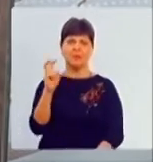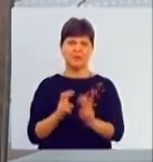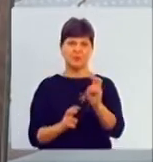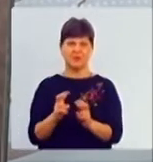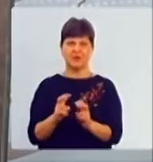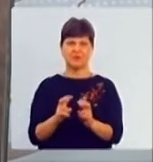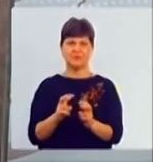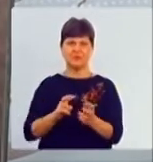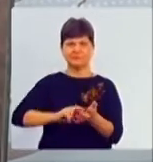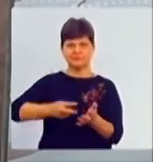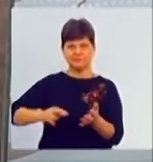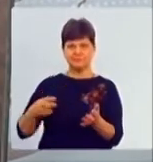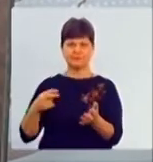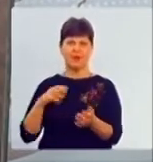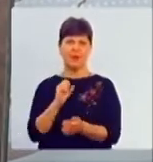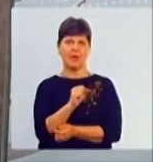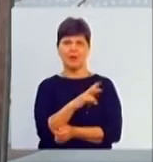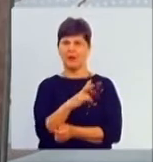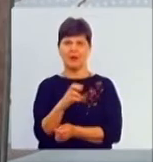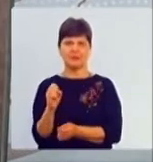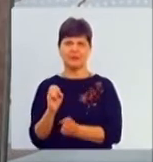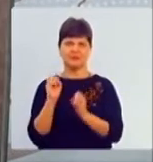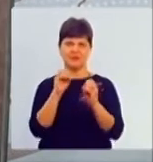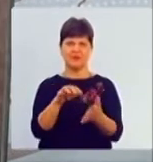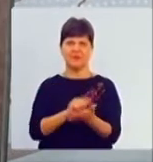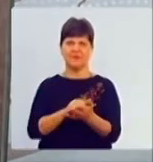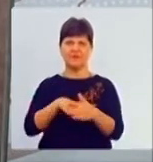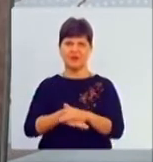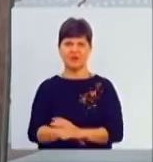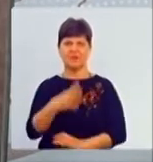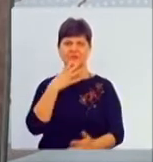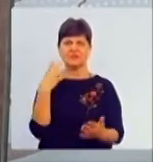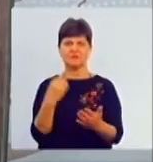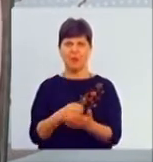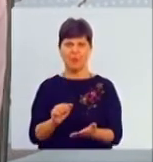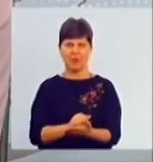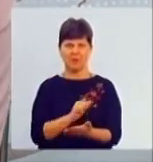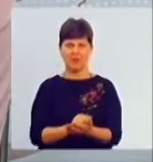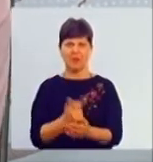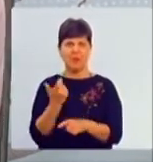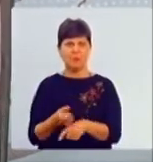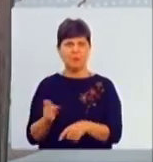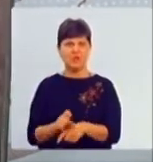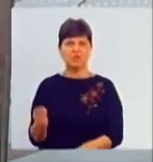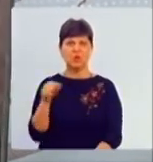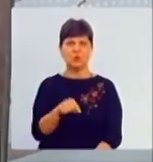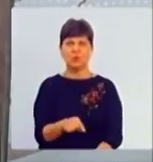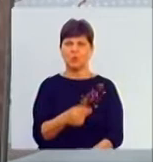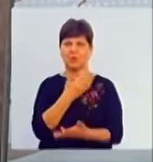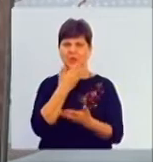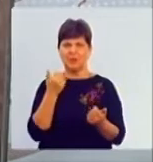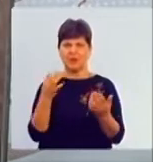зникали, але не здавали в архів свої матеріали. Більше того, не існує